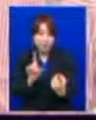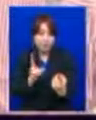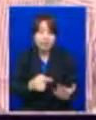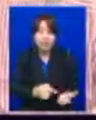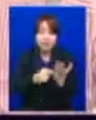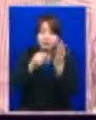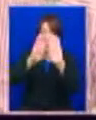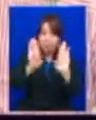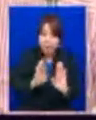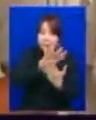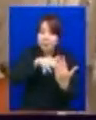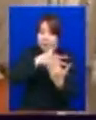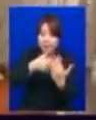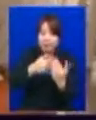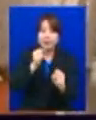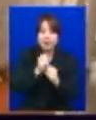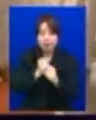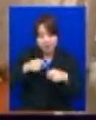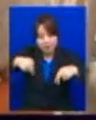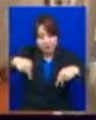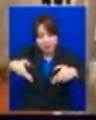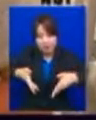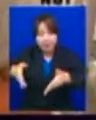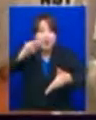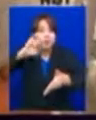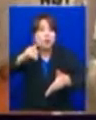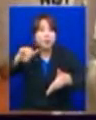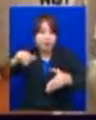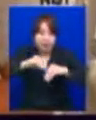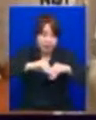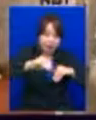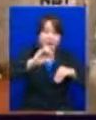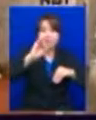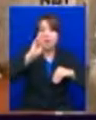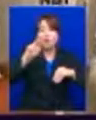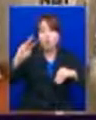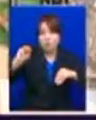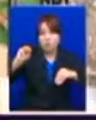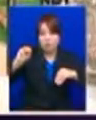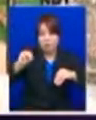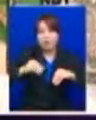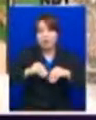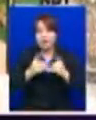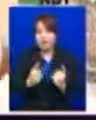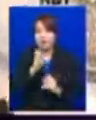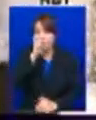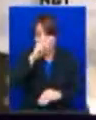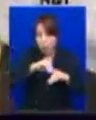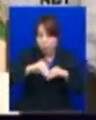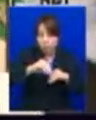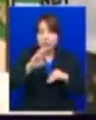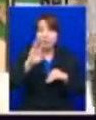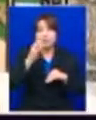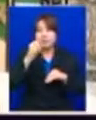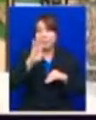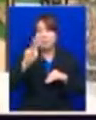นอแบบร่างสำหรับแผนการออกแบบทางเดินริมฝั่งแม่น้ำเจ้าพระยาระยะทาง57กิโลเมตรและระยะนำร่อง14กิโลเมตร